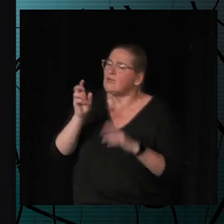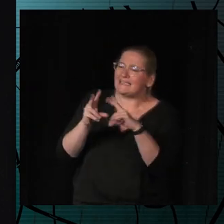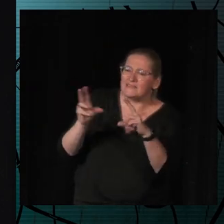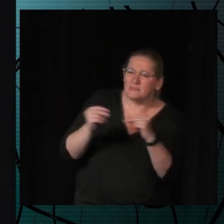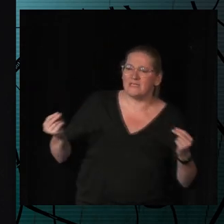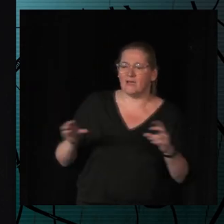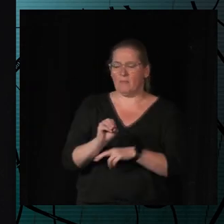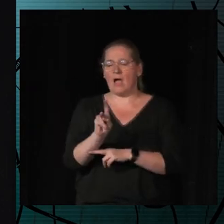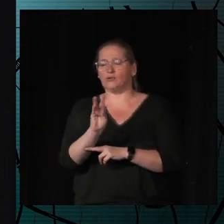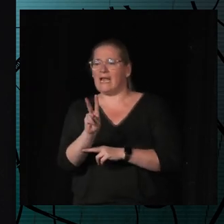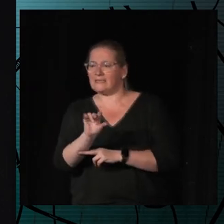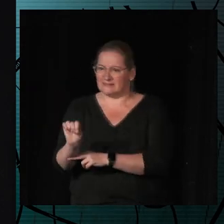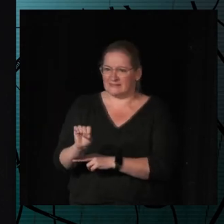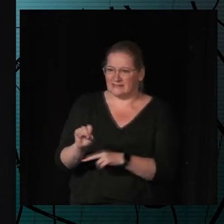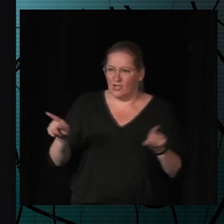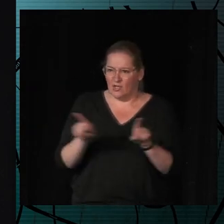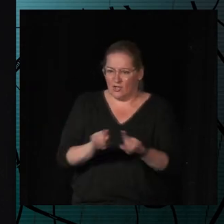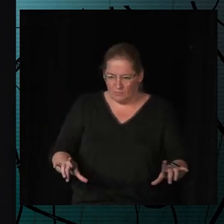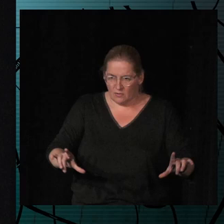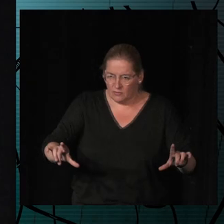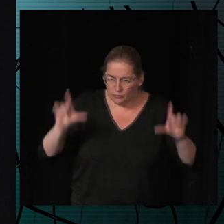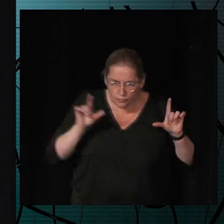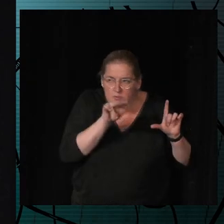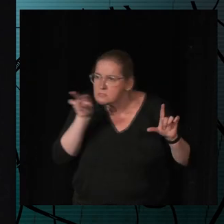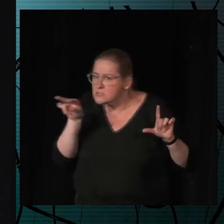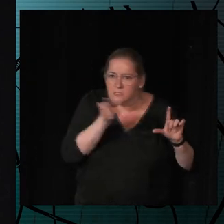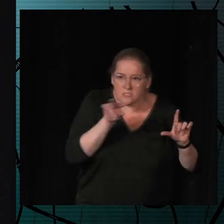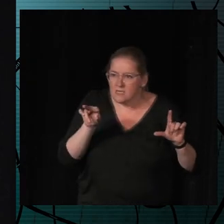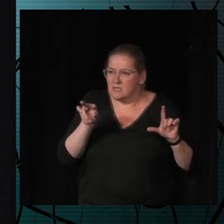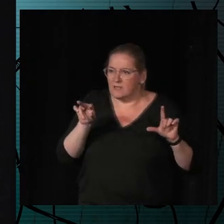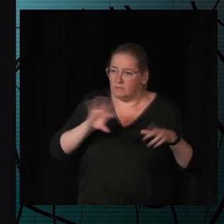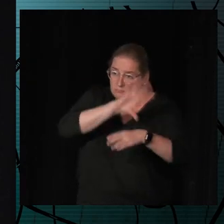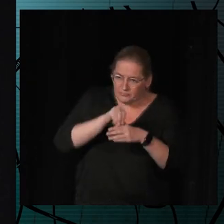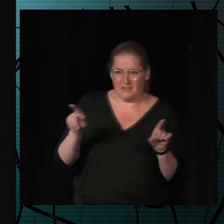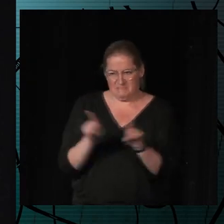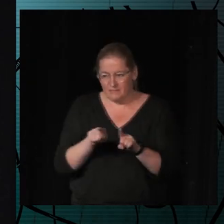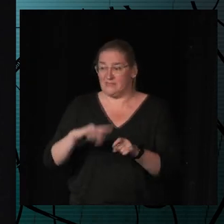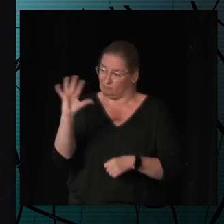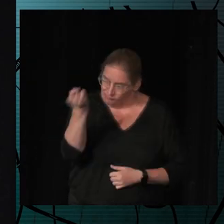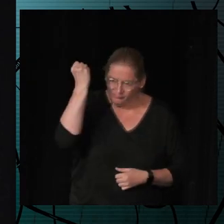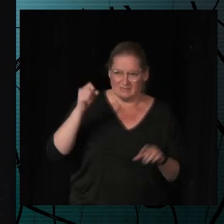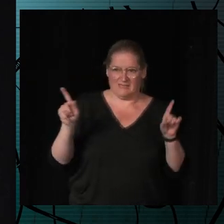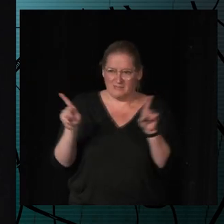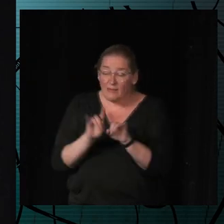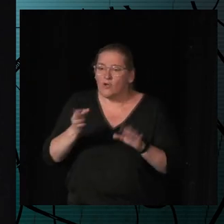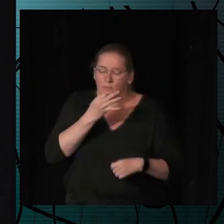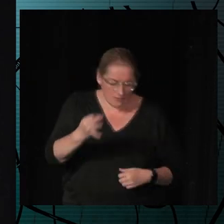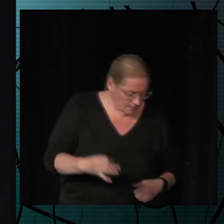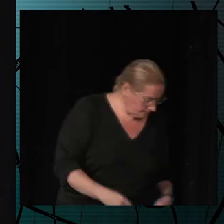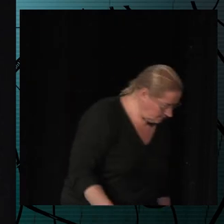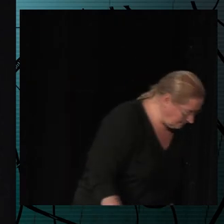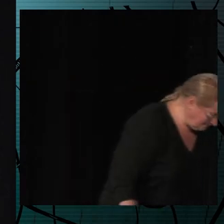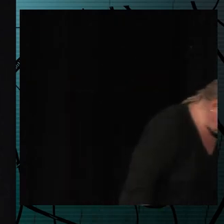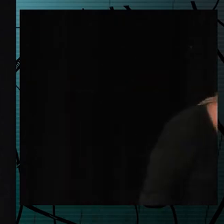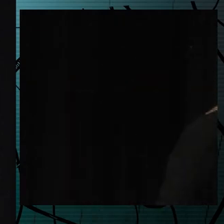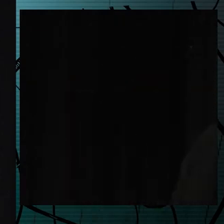de de comme outlast de jeux en vue subjective c'est que là Capcom va pouvoir va attraper va comment dire